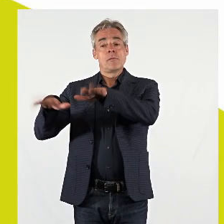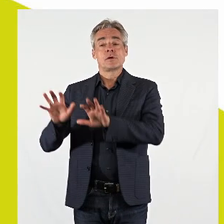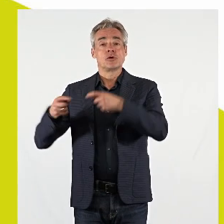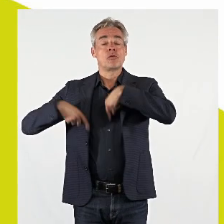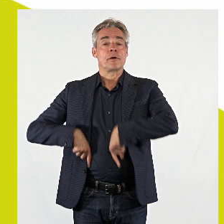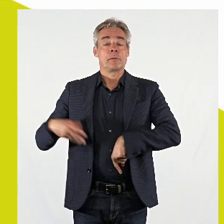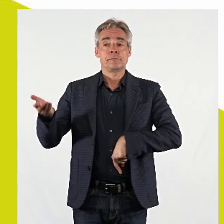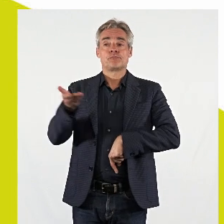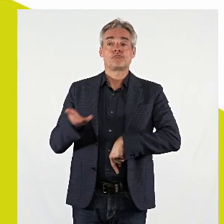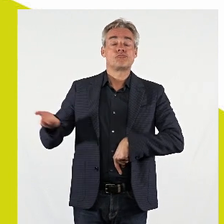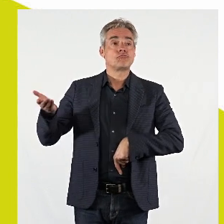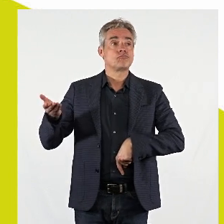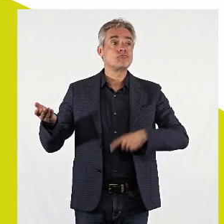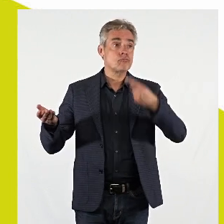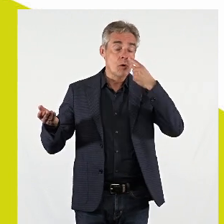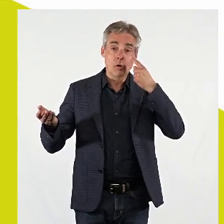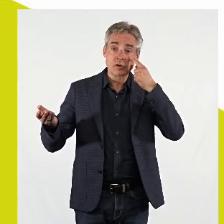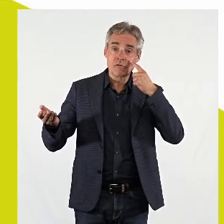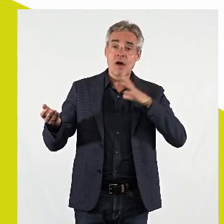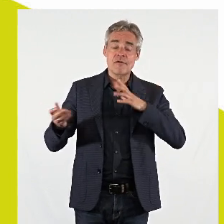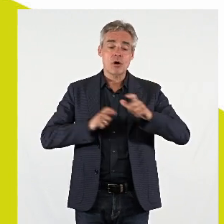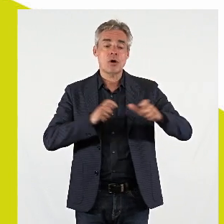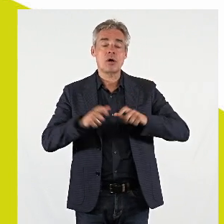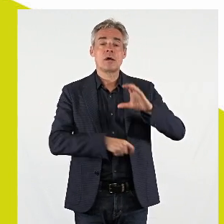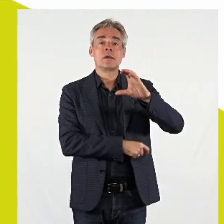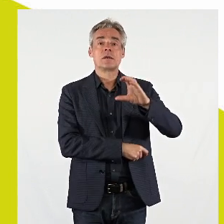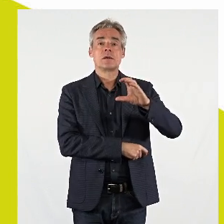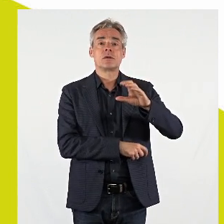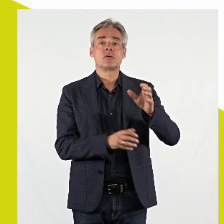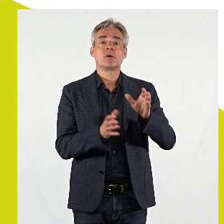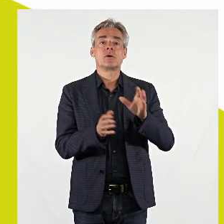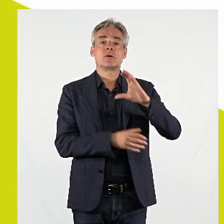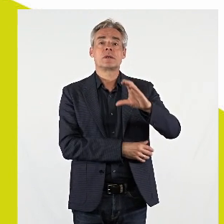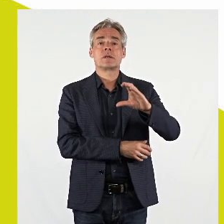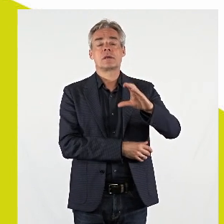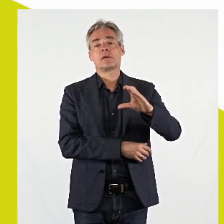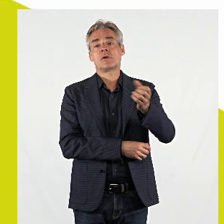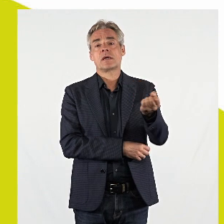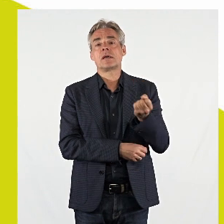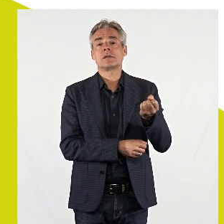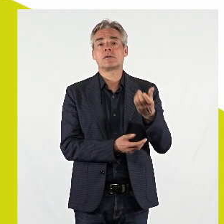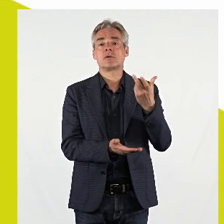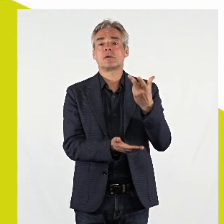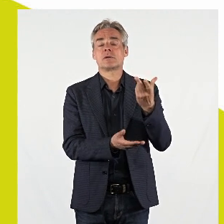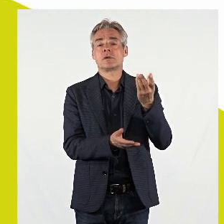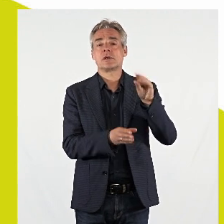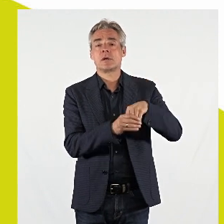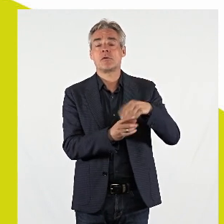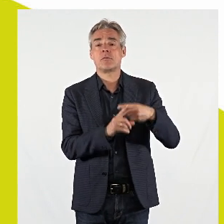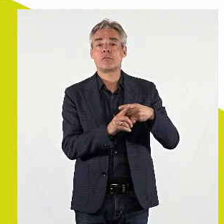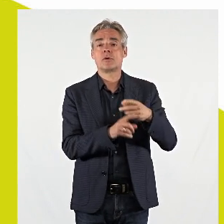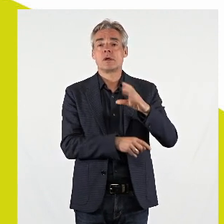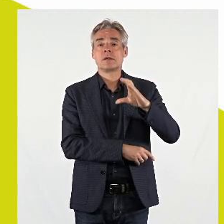fait, j'ai fait le point avec des collègues de la CNRACL et de la Caisse des dépôts et consignations. Aujourd'hui, l'arrêté qui est